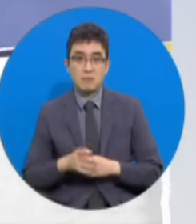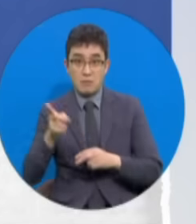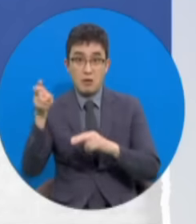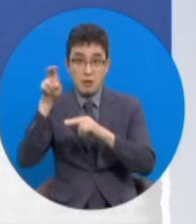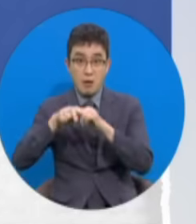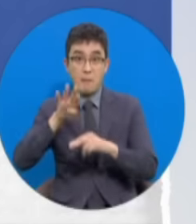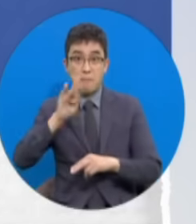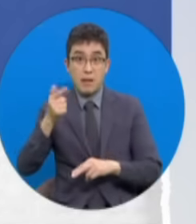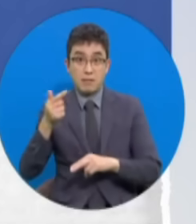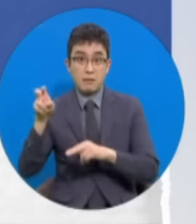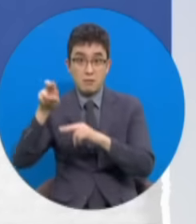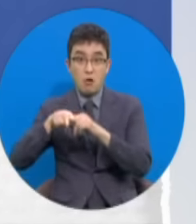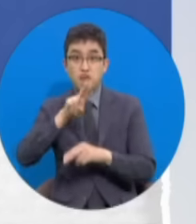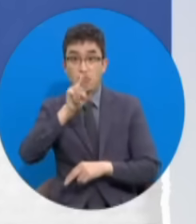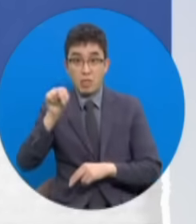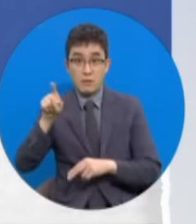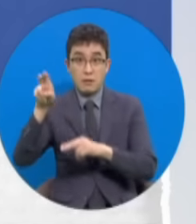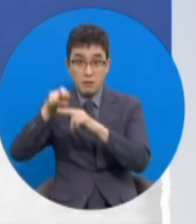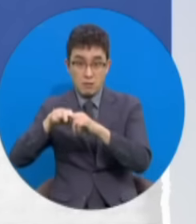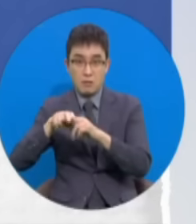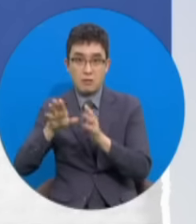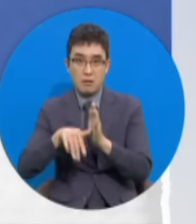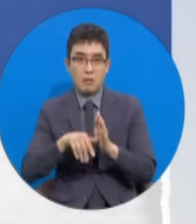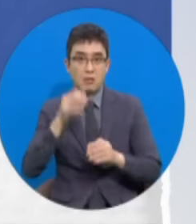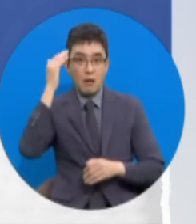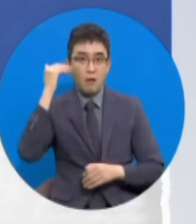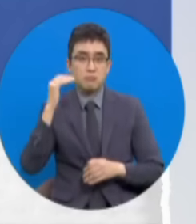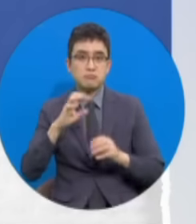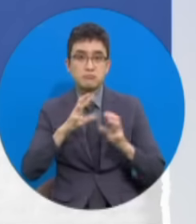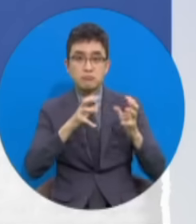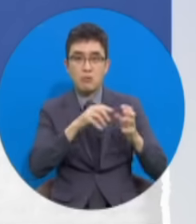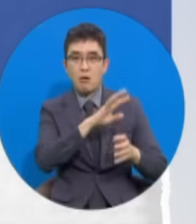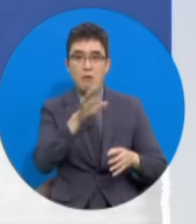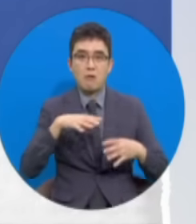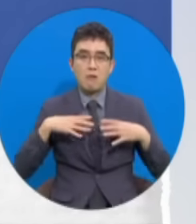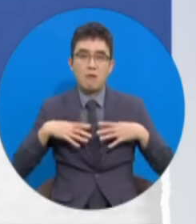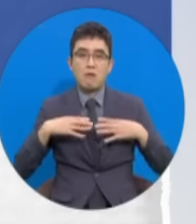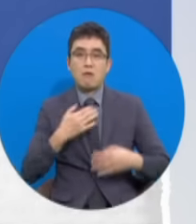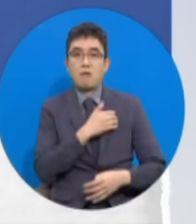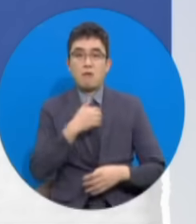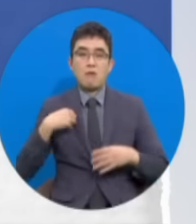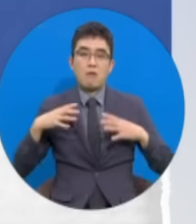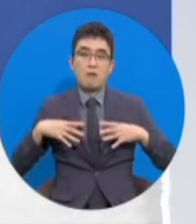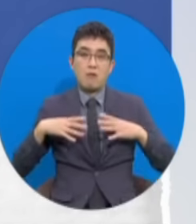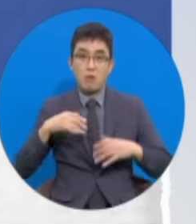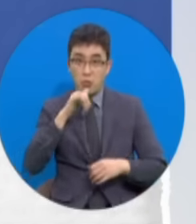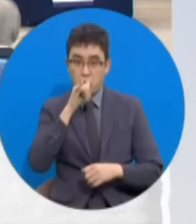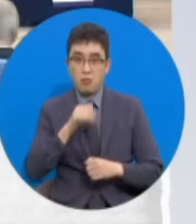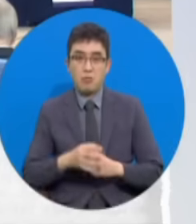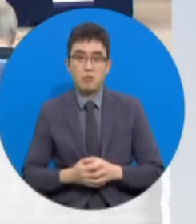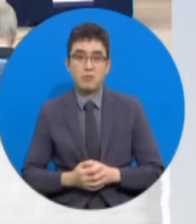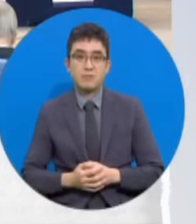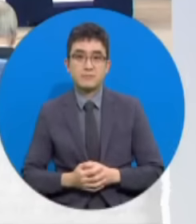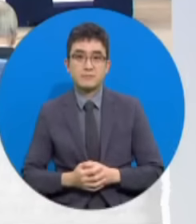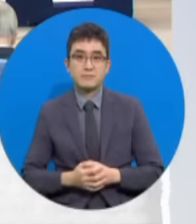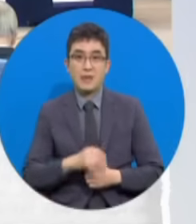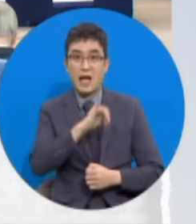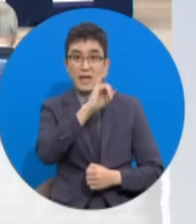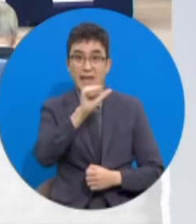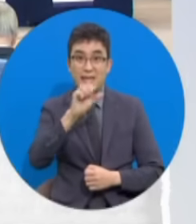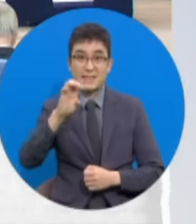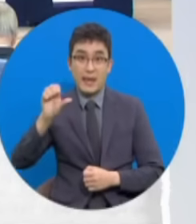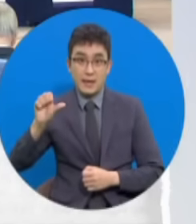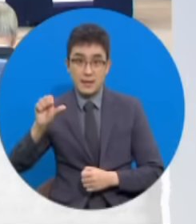가지 책들을 보면 반기문 총장이 누가 뭐래도 압도적인 영향력을 행사할 수밖에 없었죠. 근데 우리가